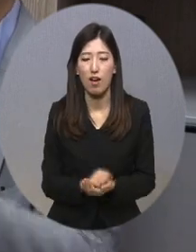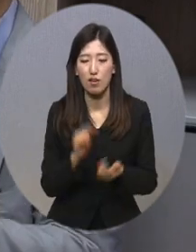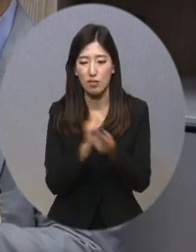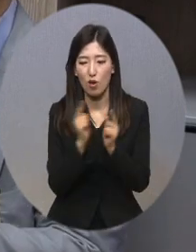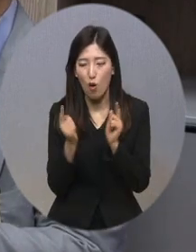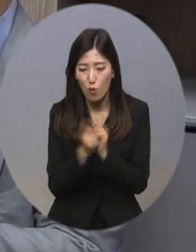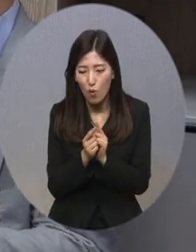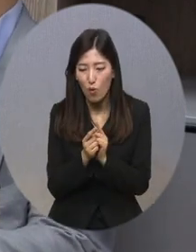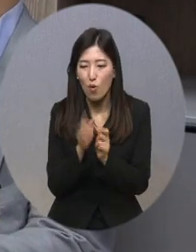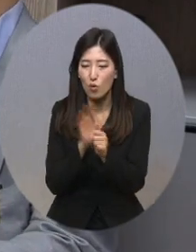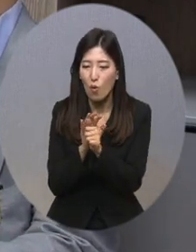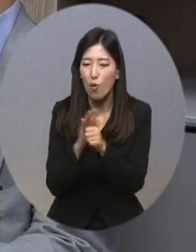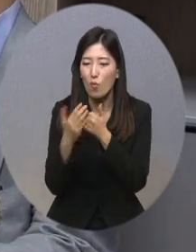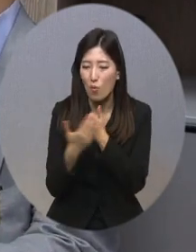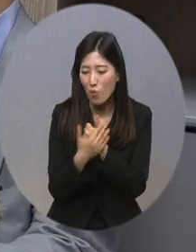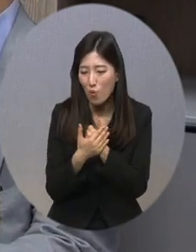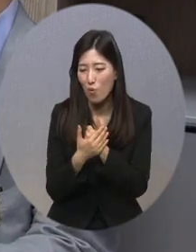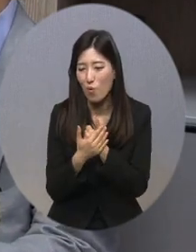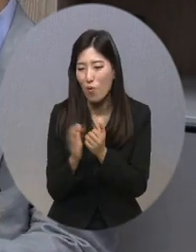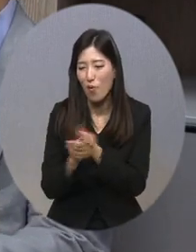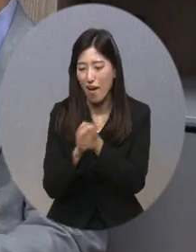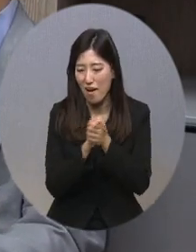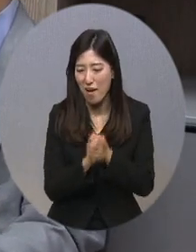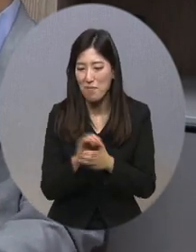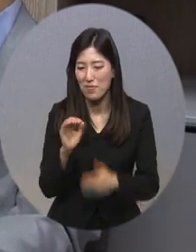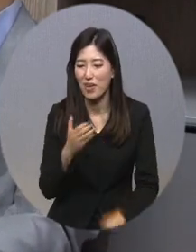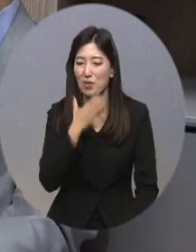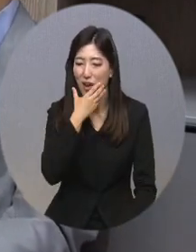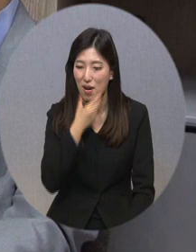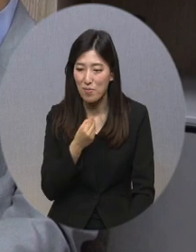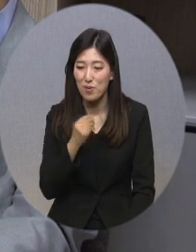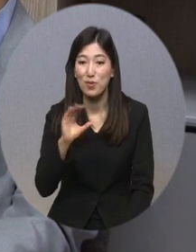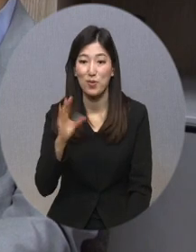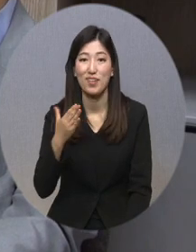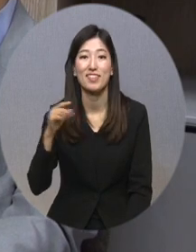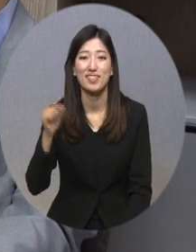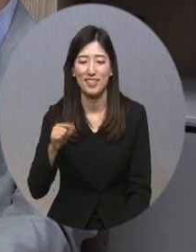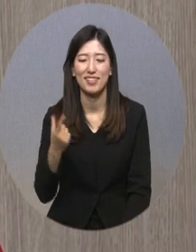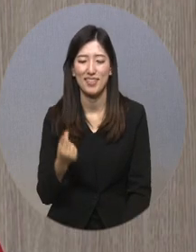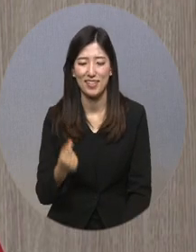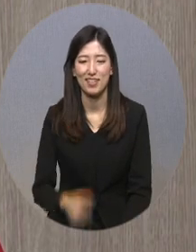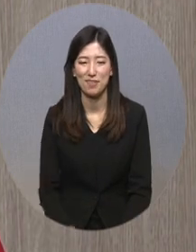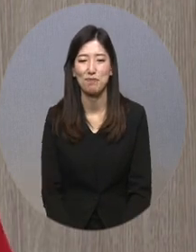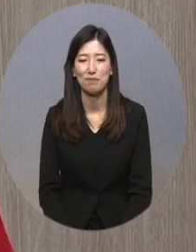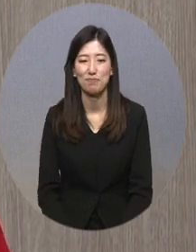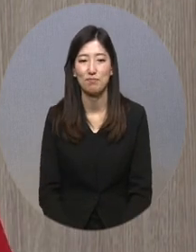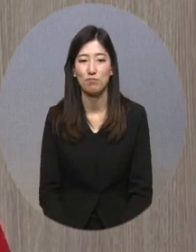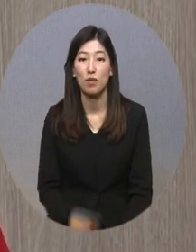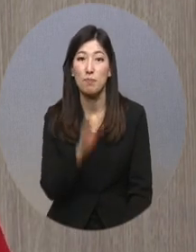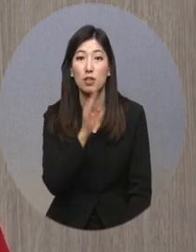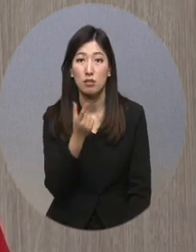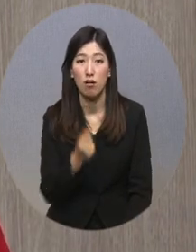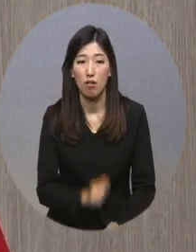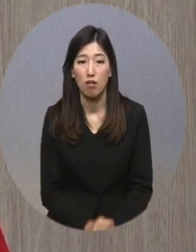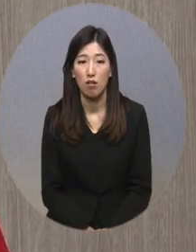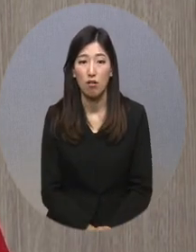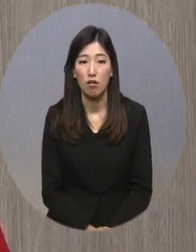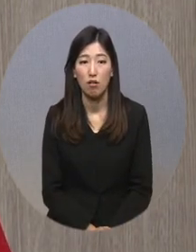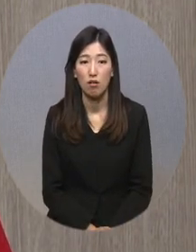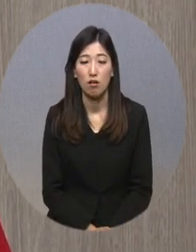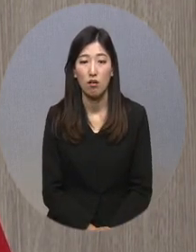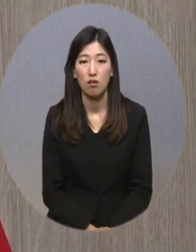화합도 되고 예. 행복해지는 비결 중에 하나가 예. 기부 문화도 있다라는 생각이 드네요. 예. 특히 중요한 건 그들이